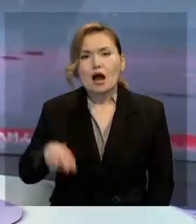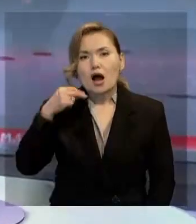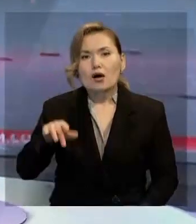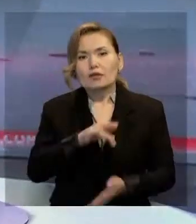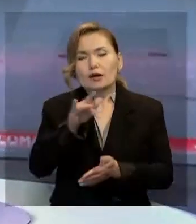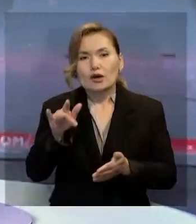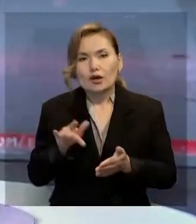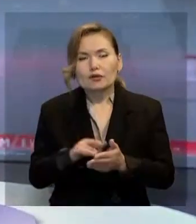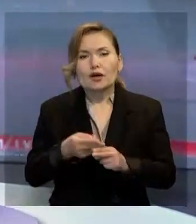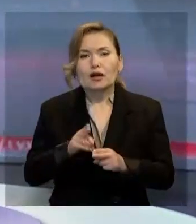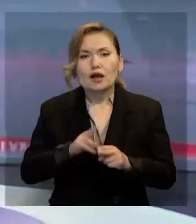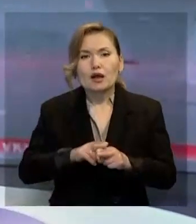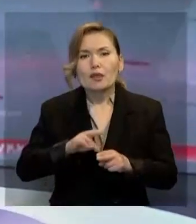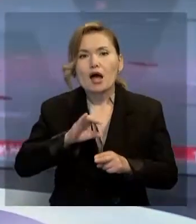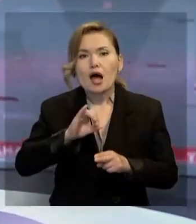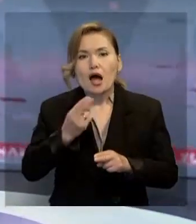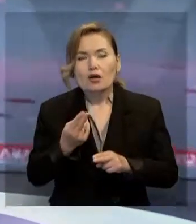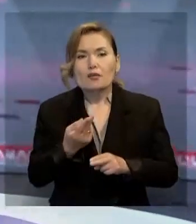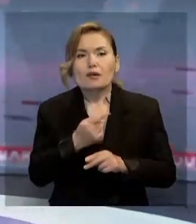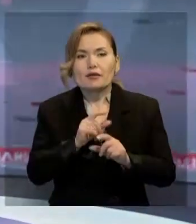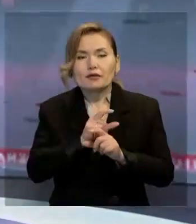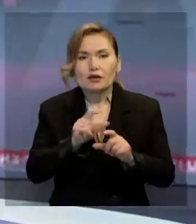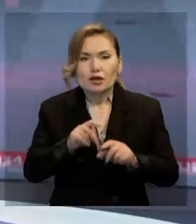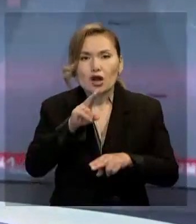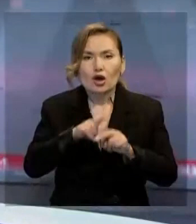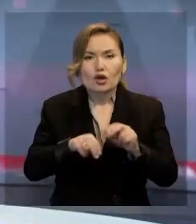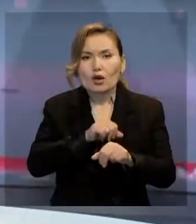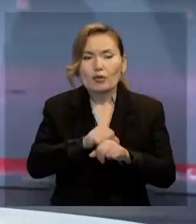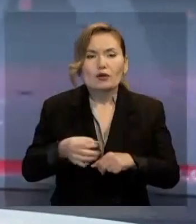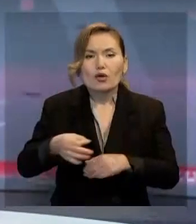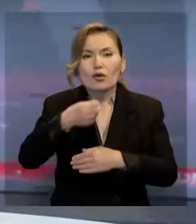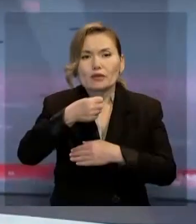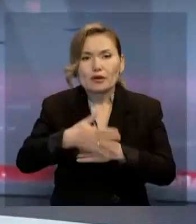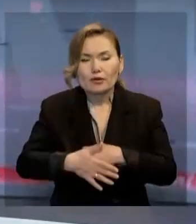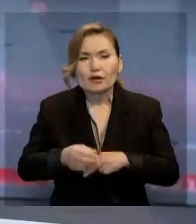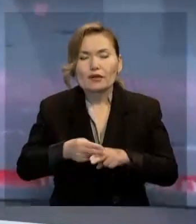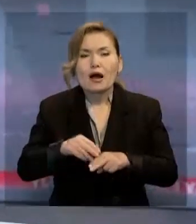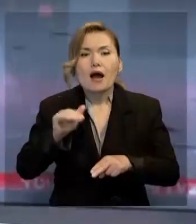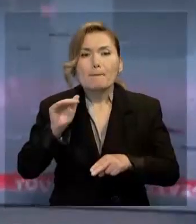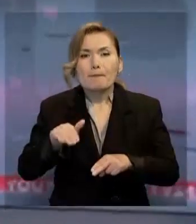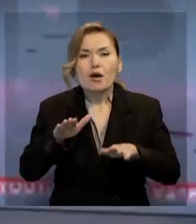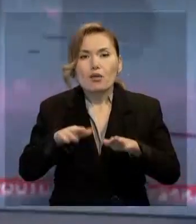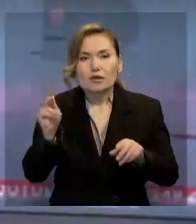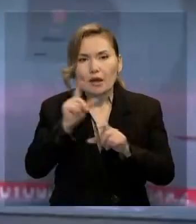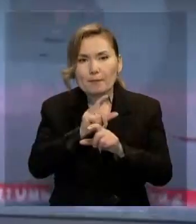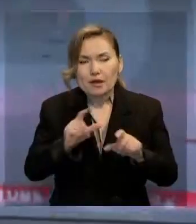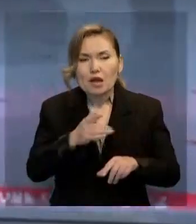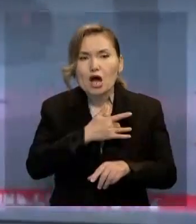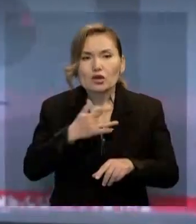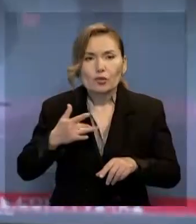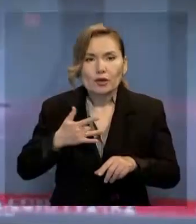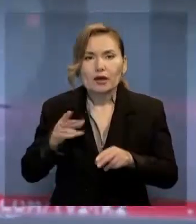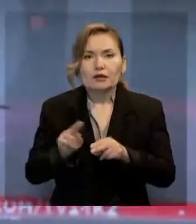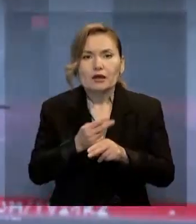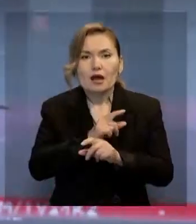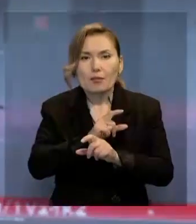Ақтөбеде 10-ға жуық әлеуметтік нысанның құрылысы тоқтап тұр. Облыс орталығында 1000 орындық мектеп, туберкулезден емдейтін